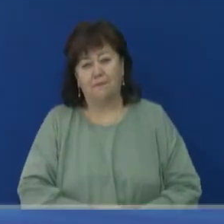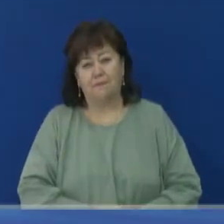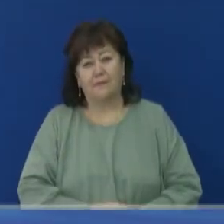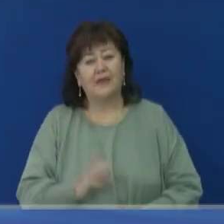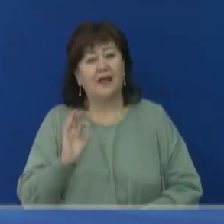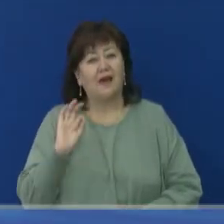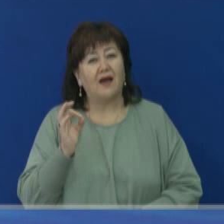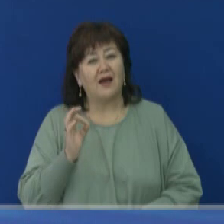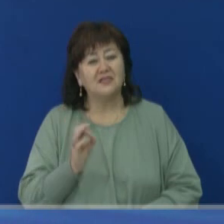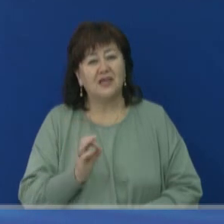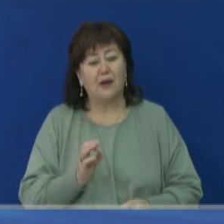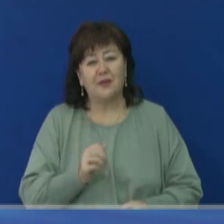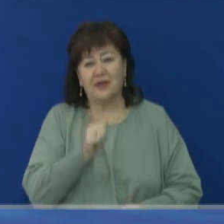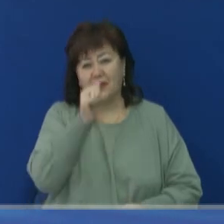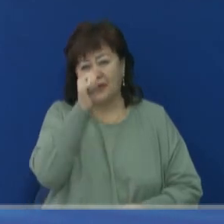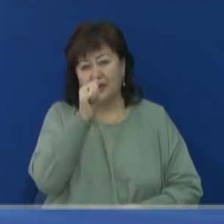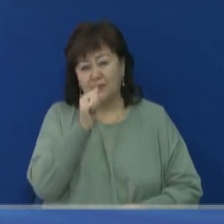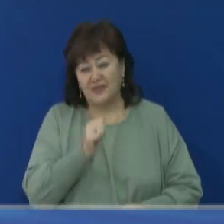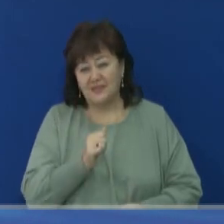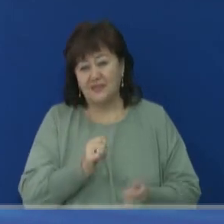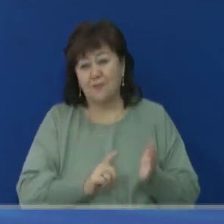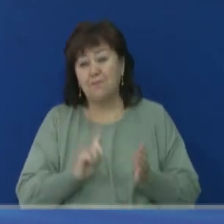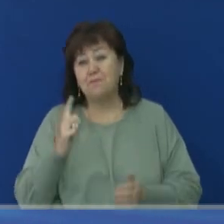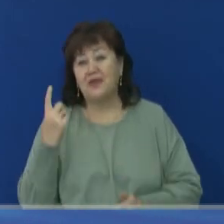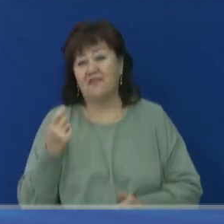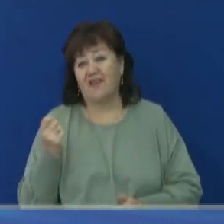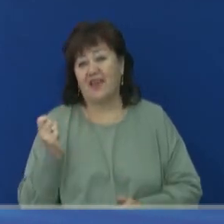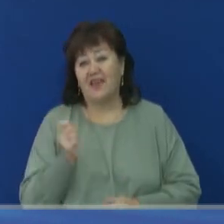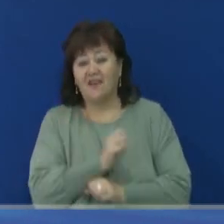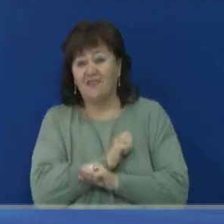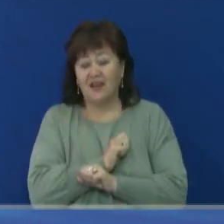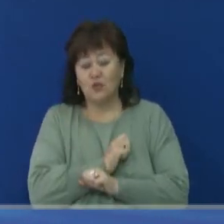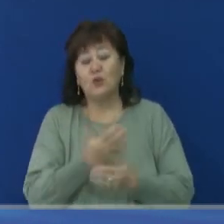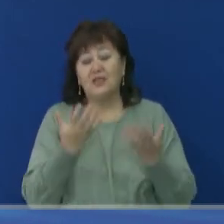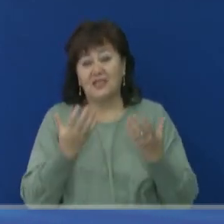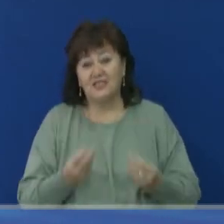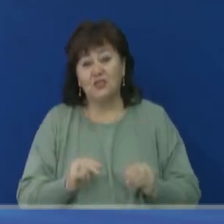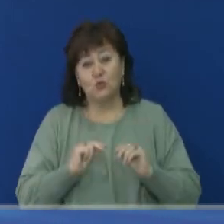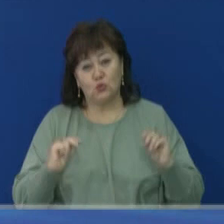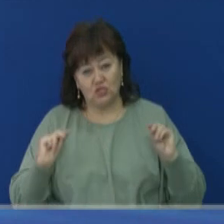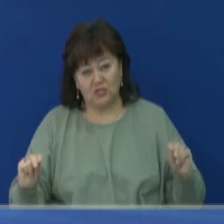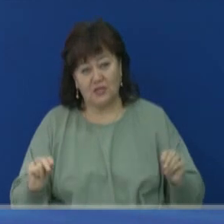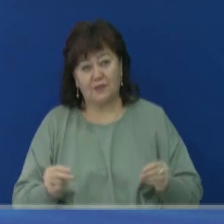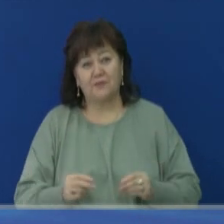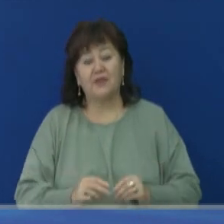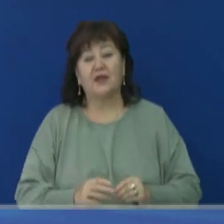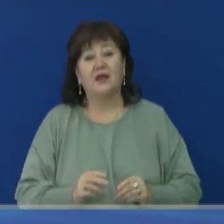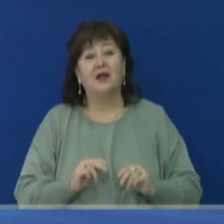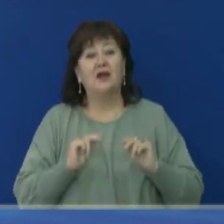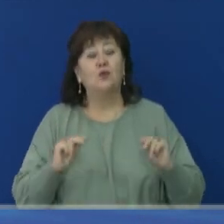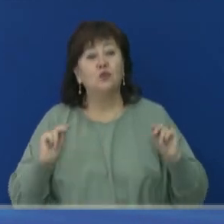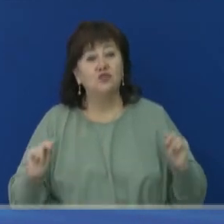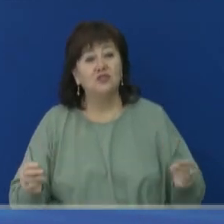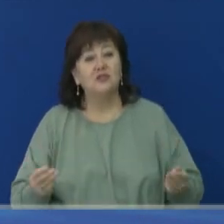Қазан айының алғашқы жексенбісі ұстаздар күні. Бұл мереке елімізде 1965 жылдан бері аталып өтілуде. Ұстазды жақсының ұстам